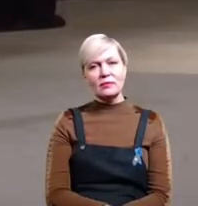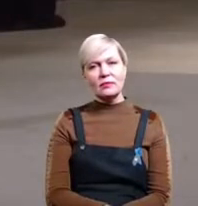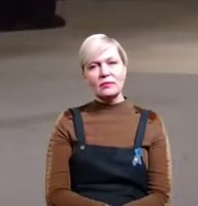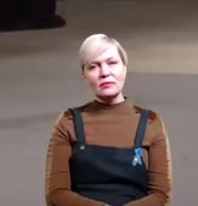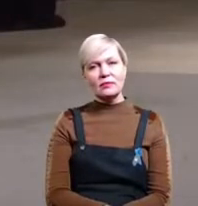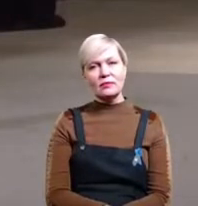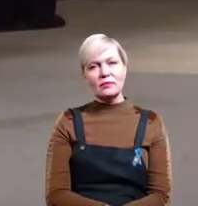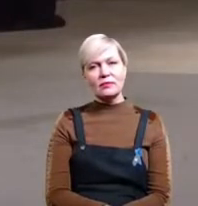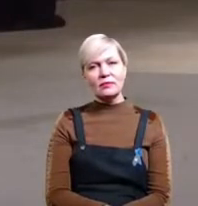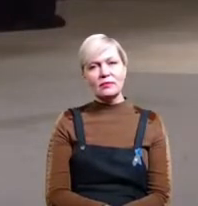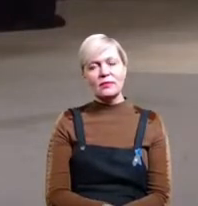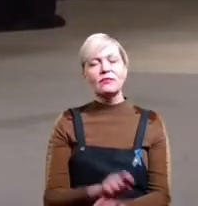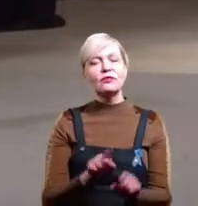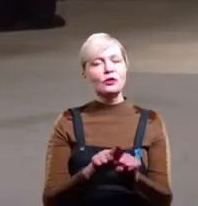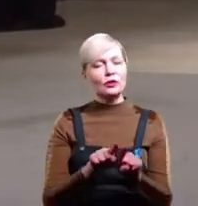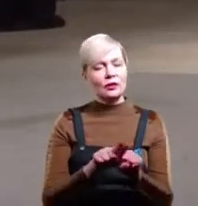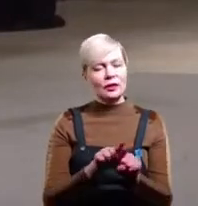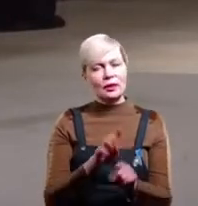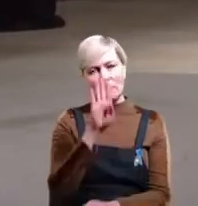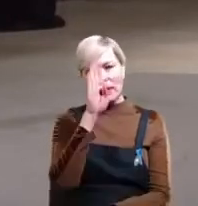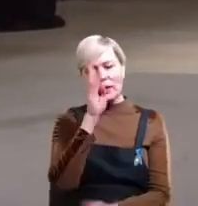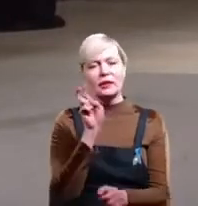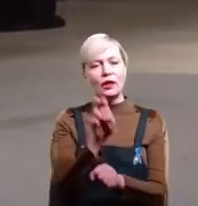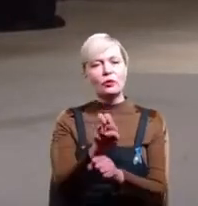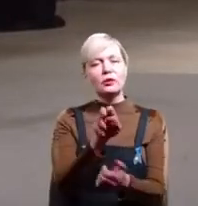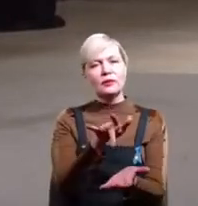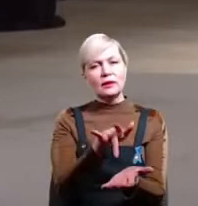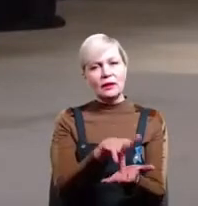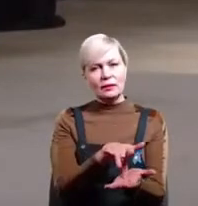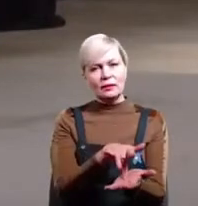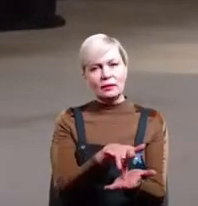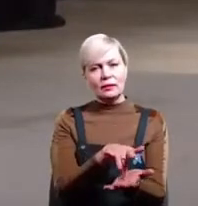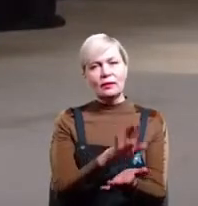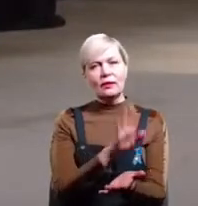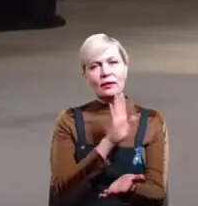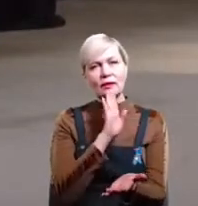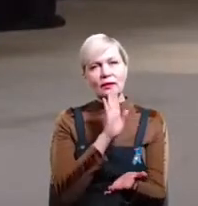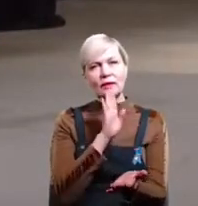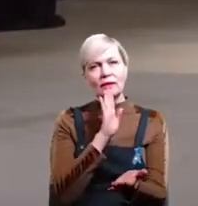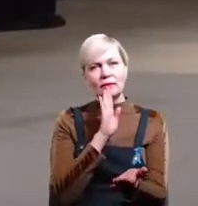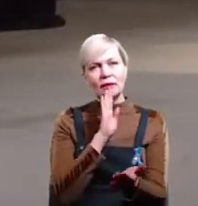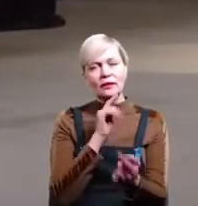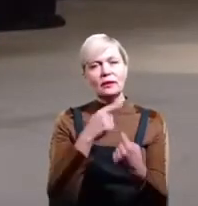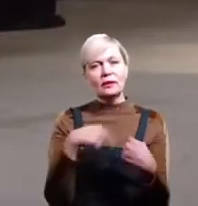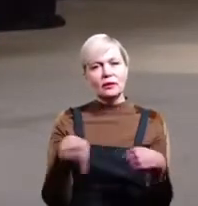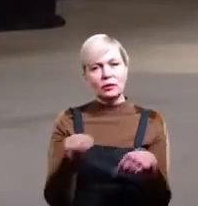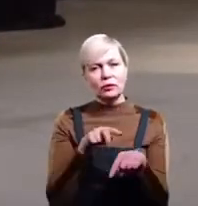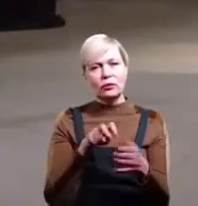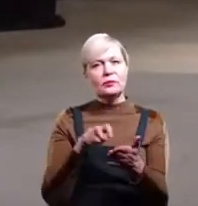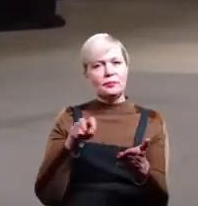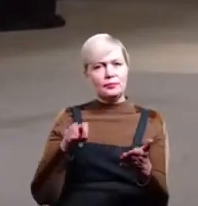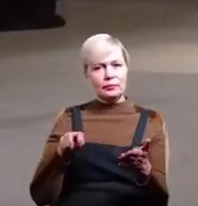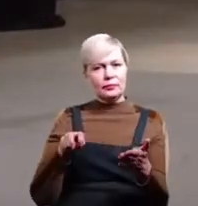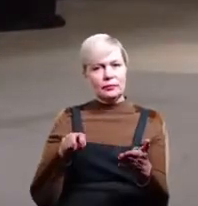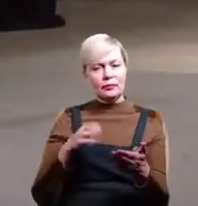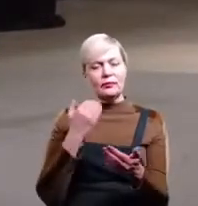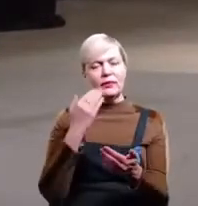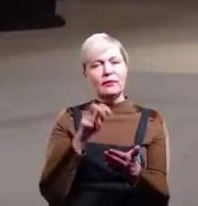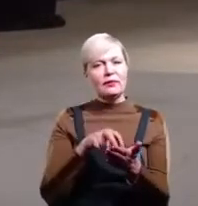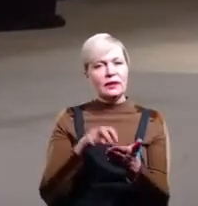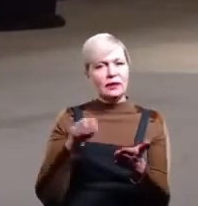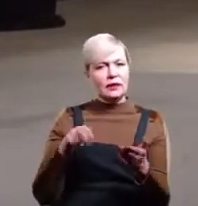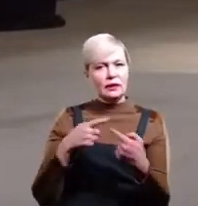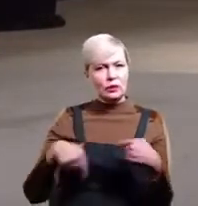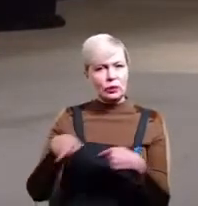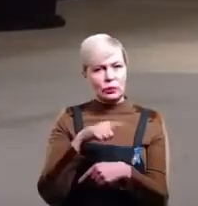Все-таки, парни, заходим в центр. А девочки из круга. Вы из круга. Вы делаете комбинацию.